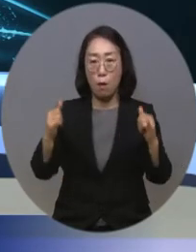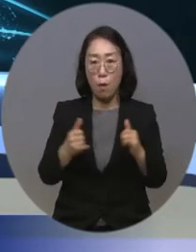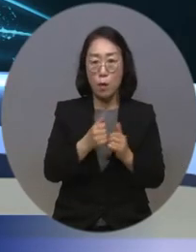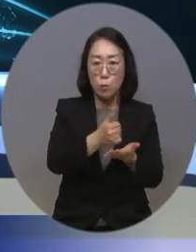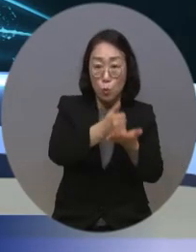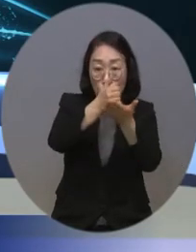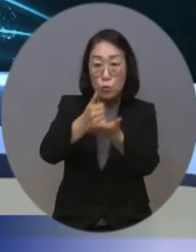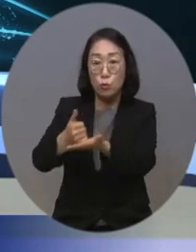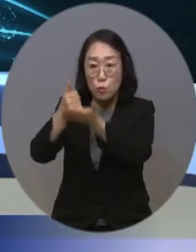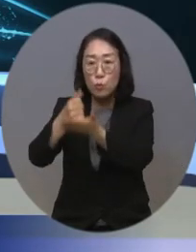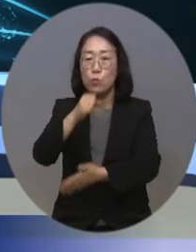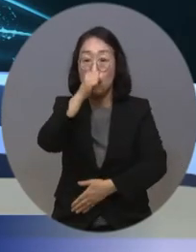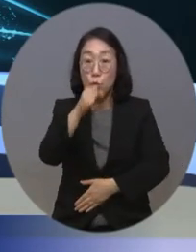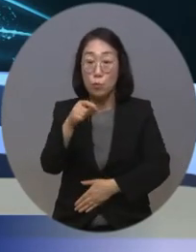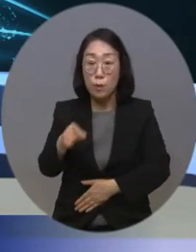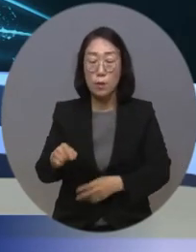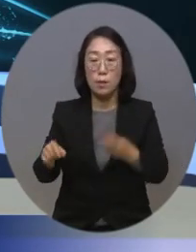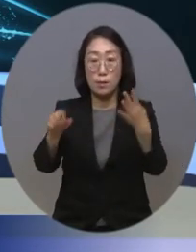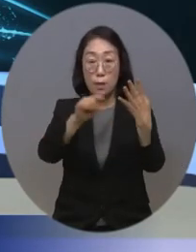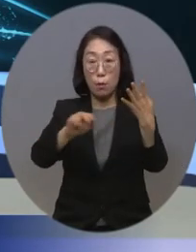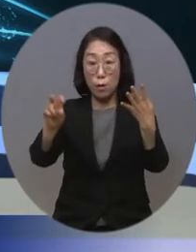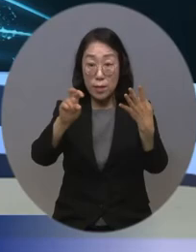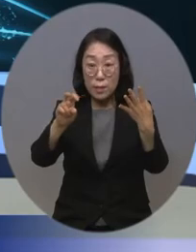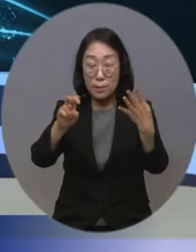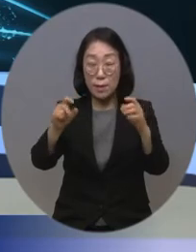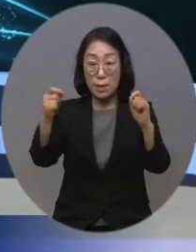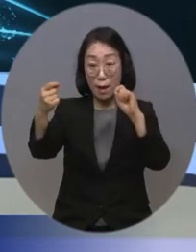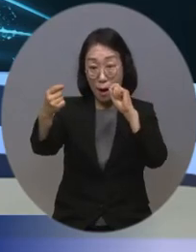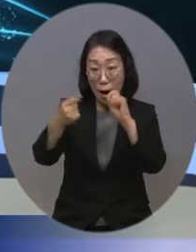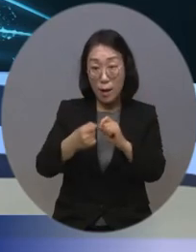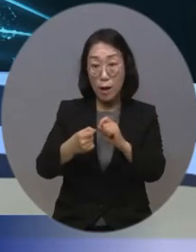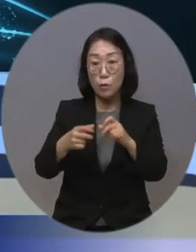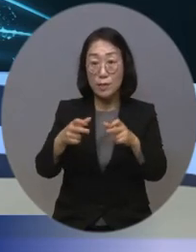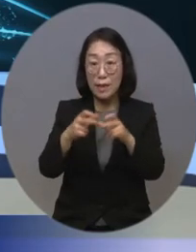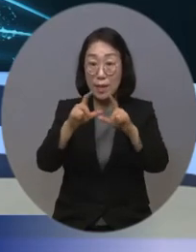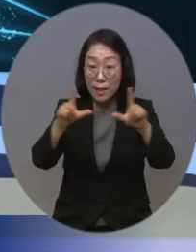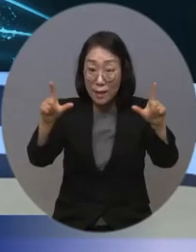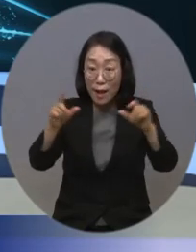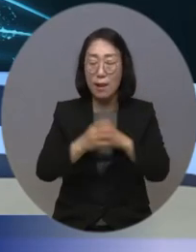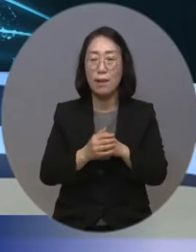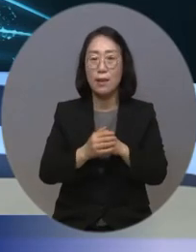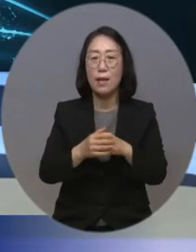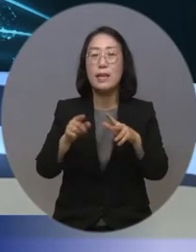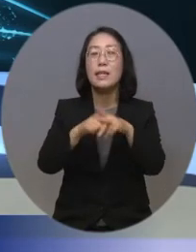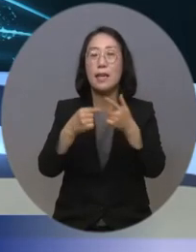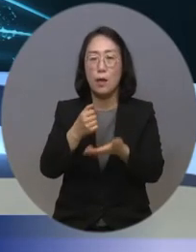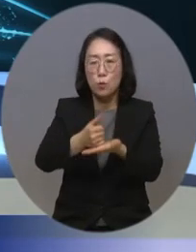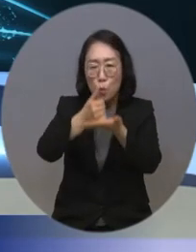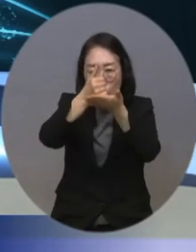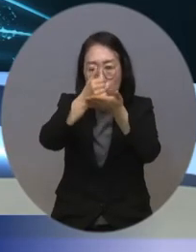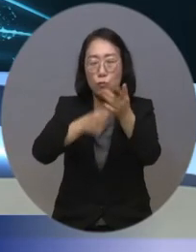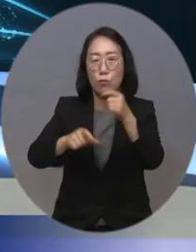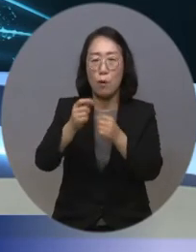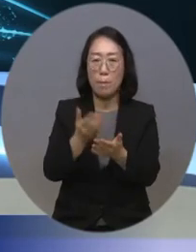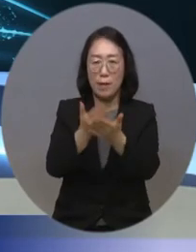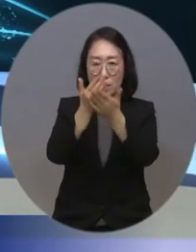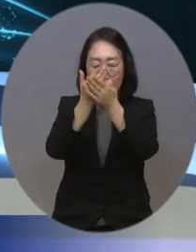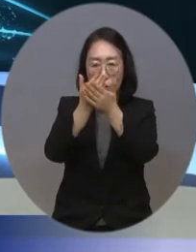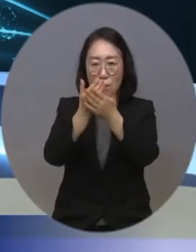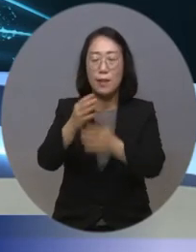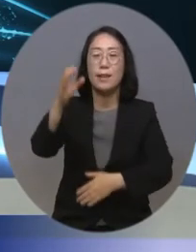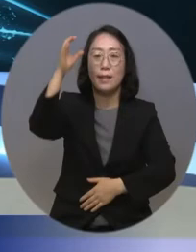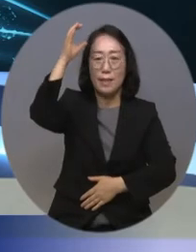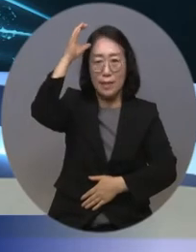있는데요. 4월 20일 장애인의 날을 앞두고 이해와 존중이 함께하는 사회로 한 발짝 더 다가가기를